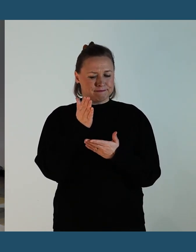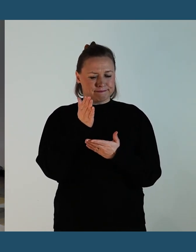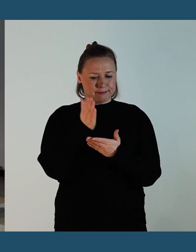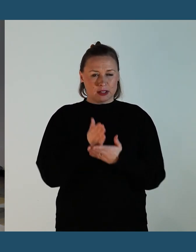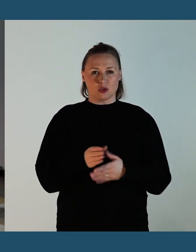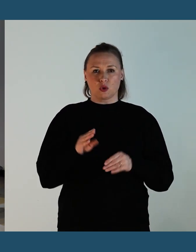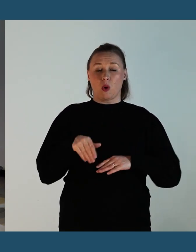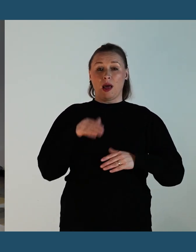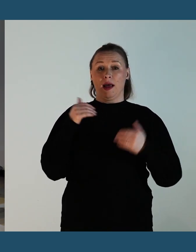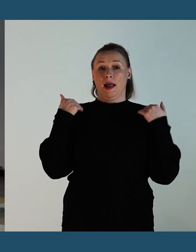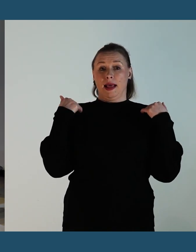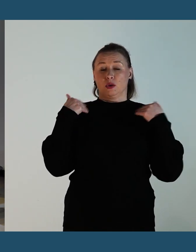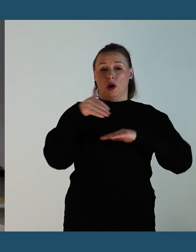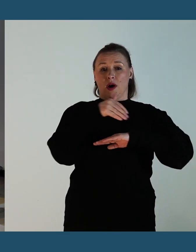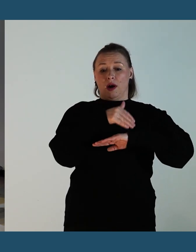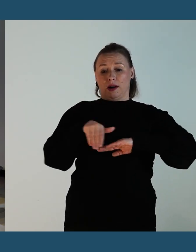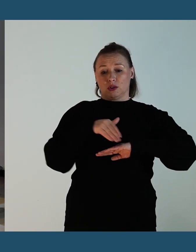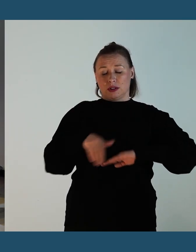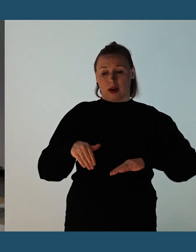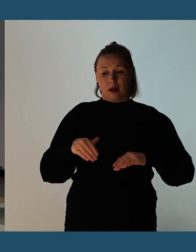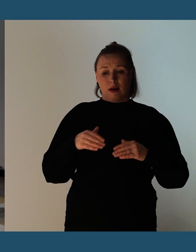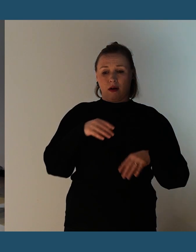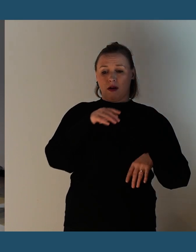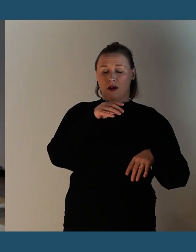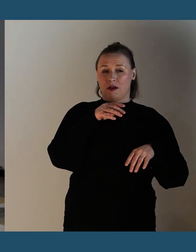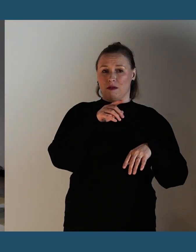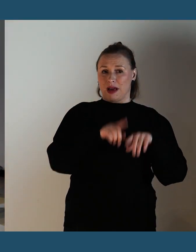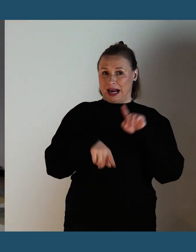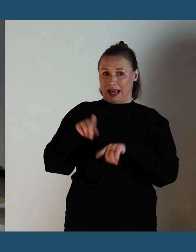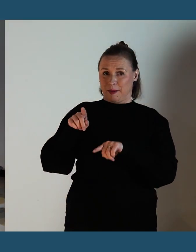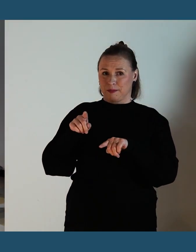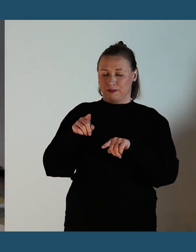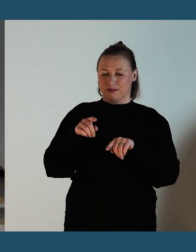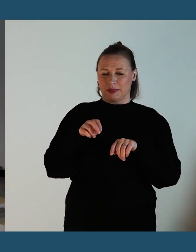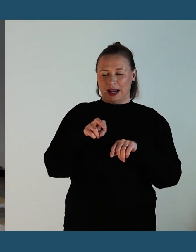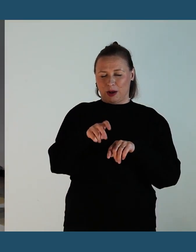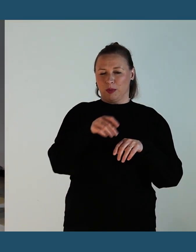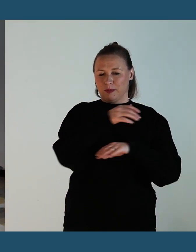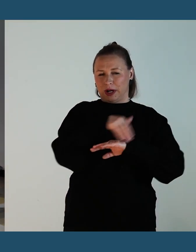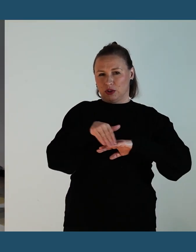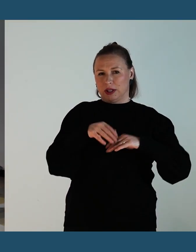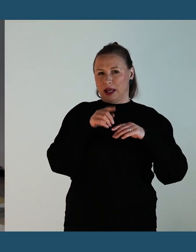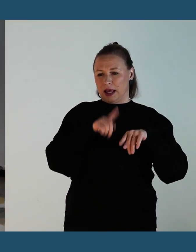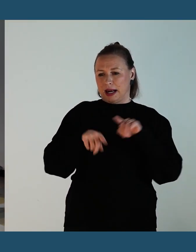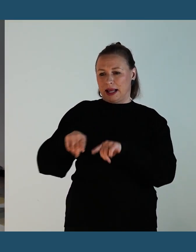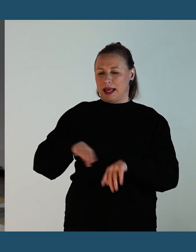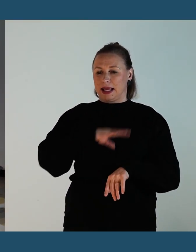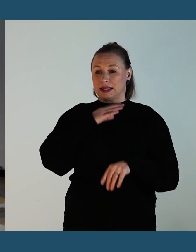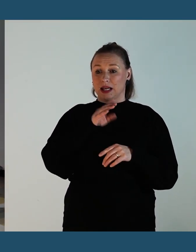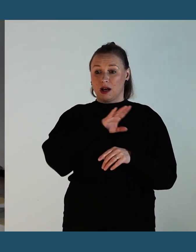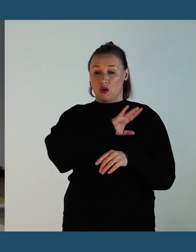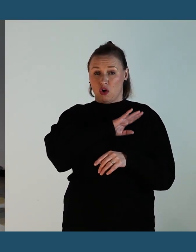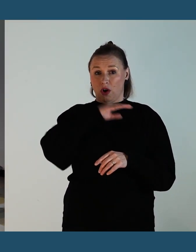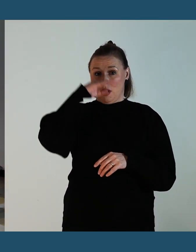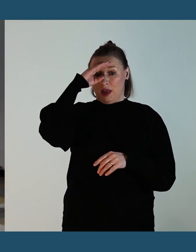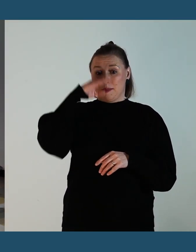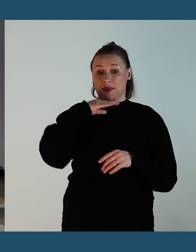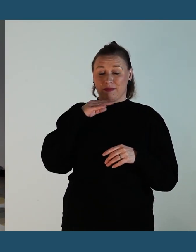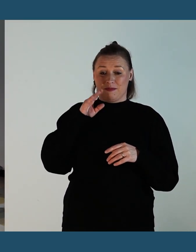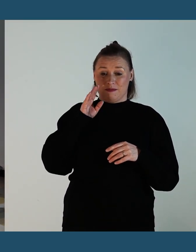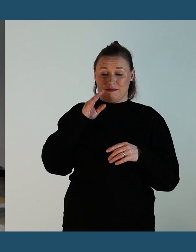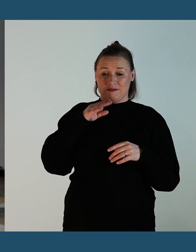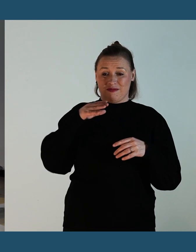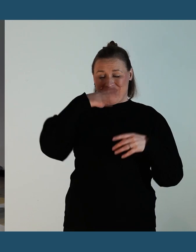tosi paljon eri ikäisiä, mutta on ihan selvää, että kun meidän väestö vanhenee, niin meillä on todella paljon enemmän kuin mitä meillä on ollut ennen.